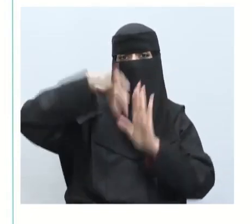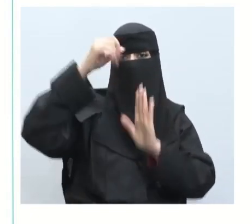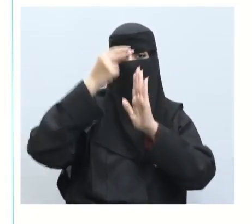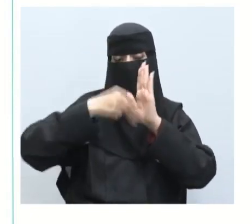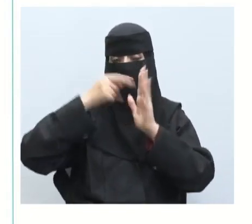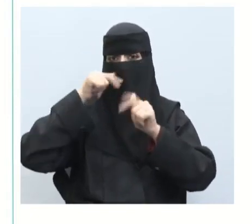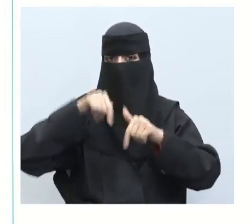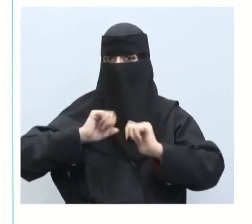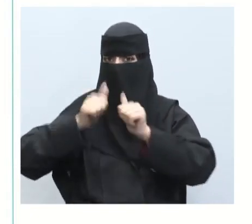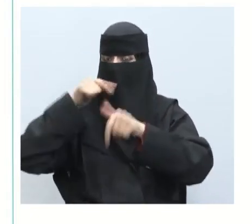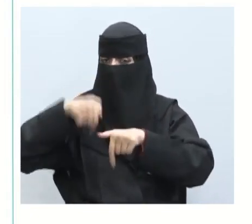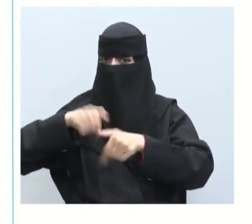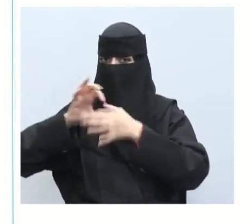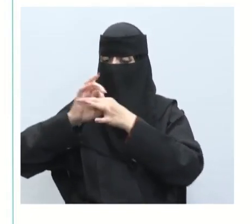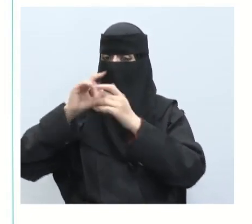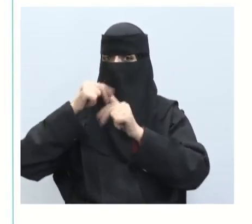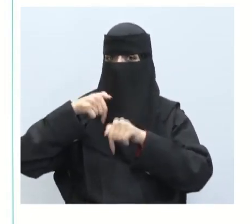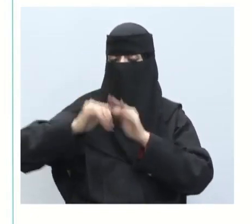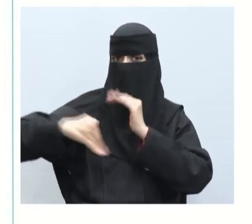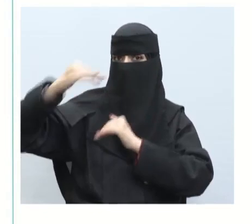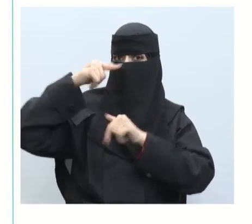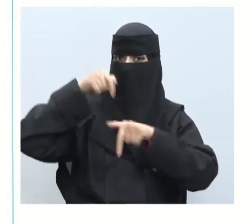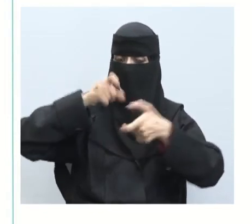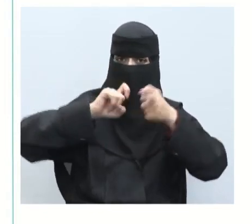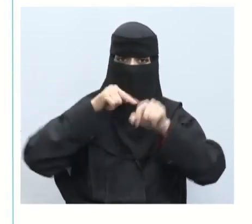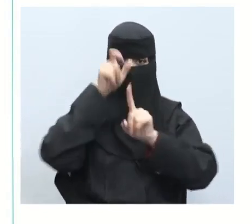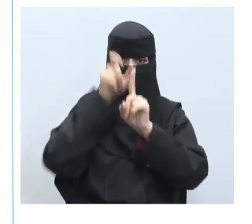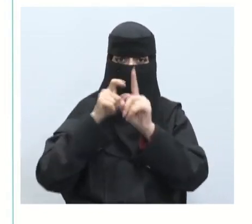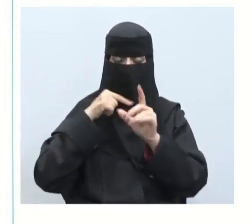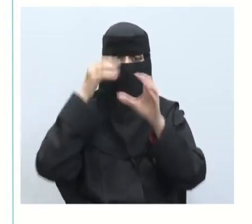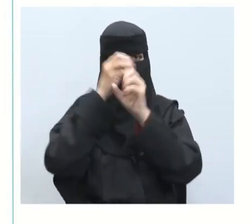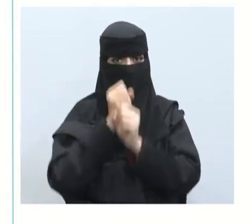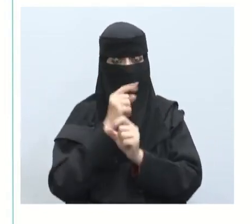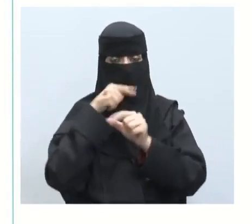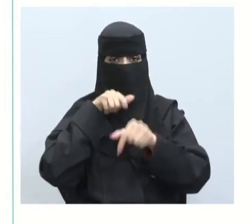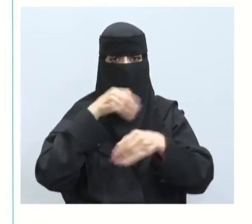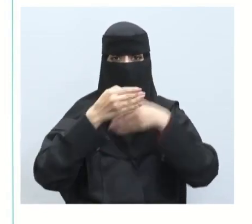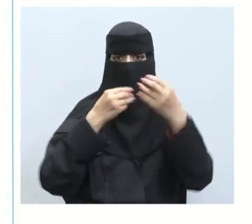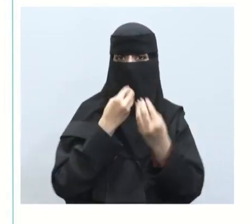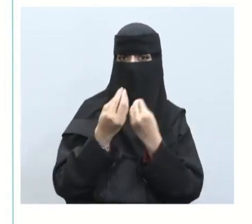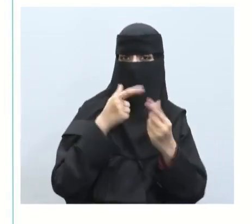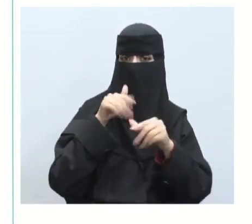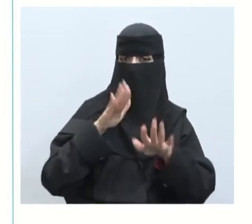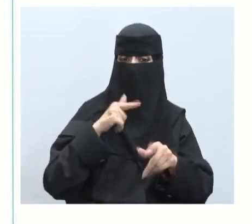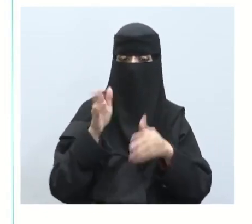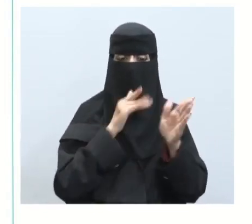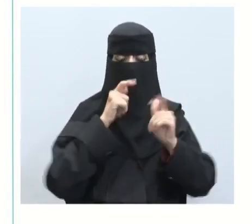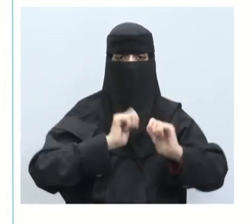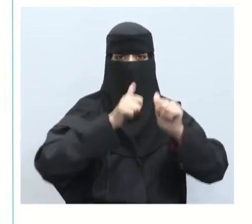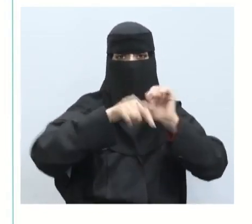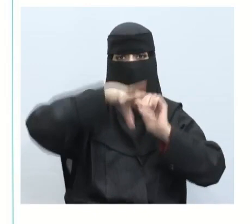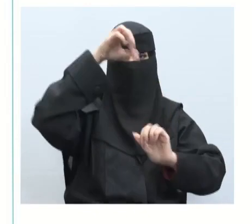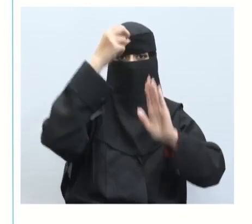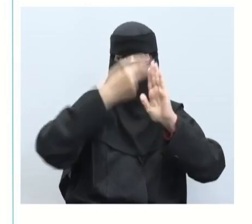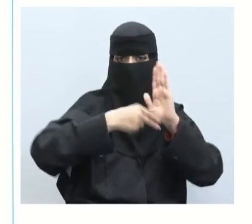متواصلون لديهم قدره في الاتصال عاليه لديهم قدره على تكوين العلاقات والمحافظه عليها وبناء علاقات ايجابيه وايضا قادرين على